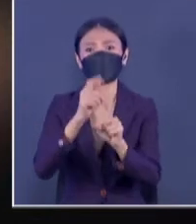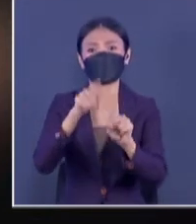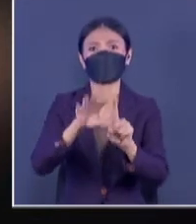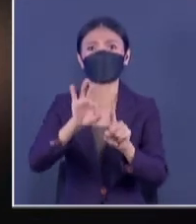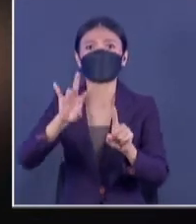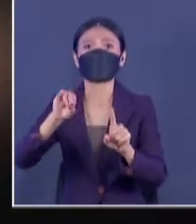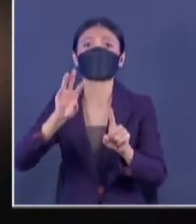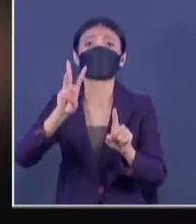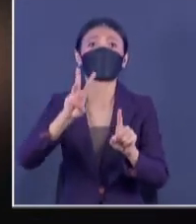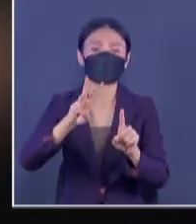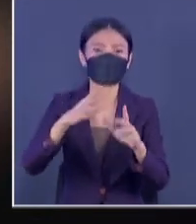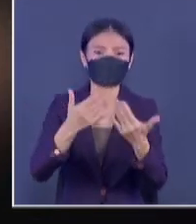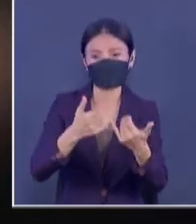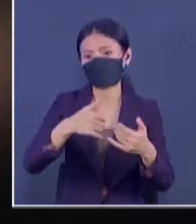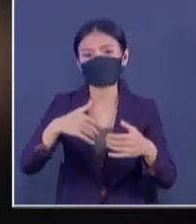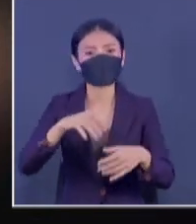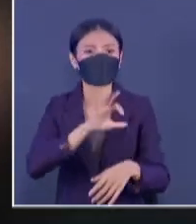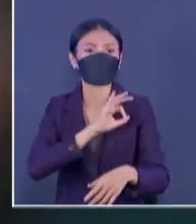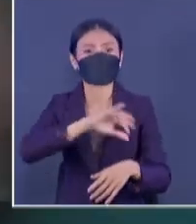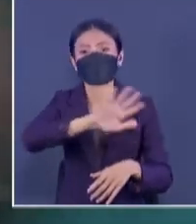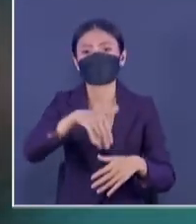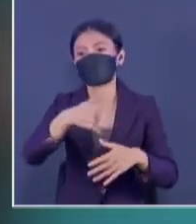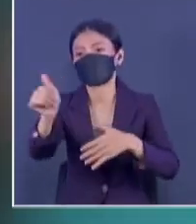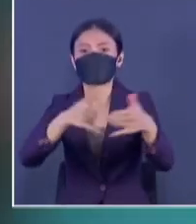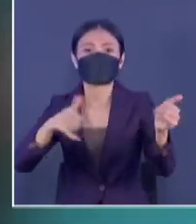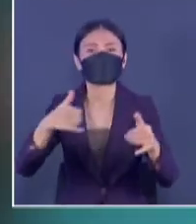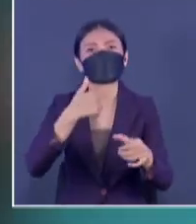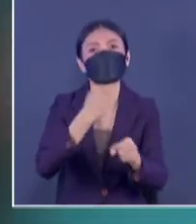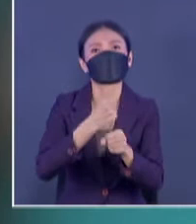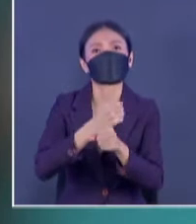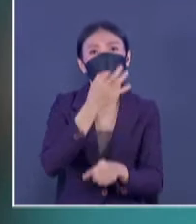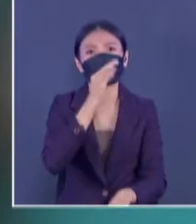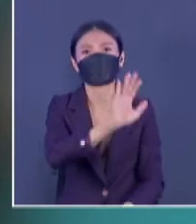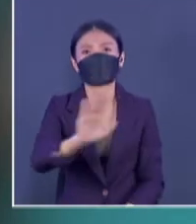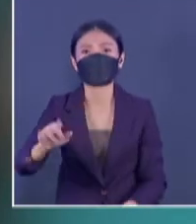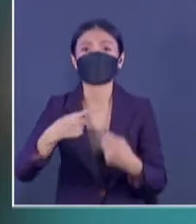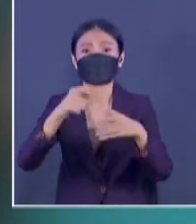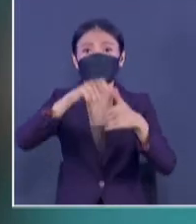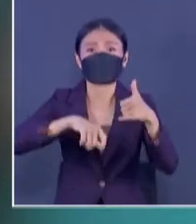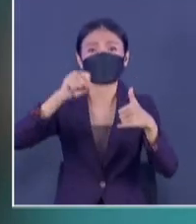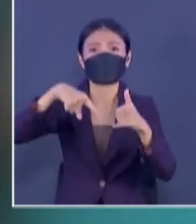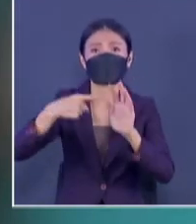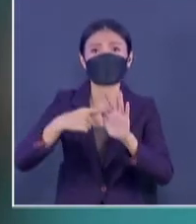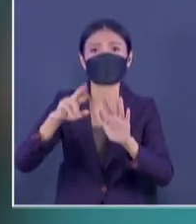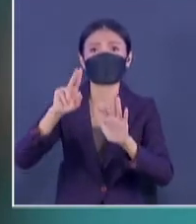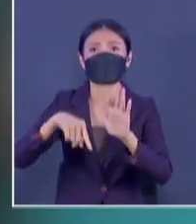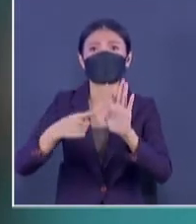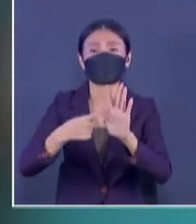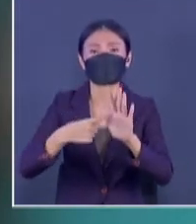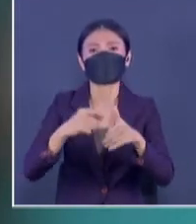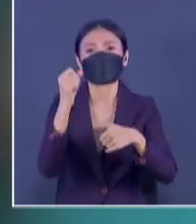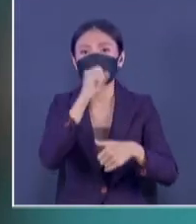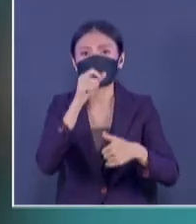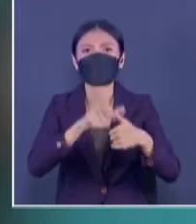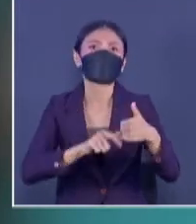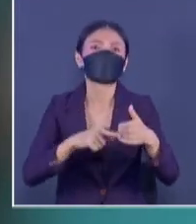มาชิกแต่ละคนก็ได้แยกย้ายกันไปตามเส้นทางของตัวเองซาร่าแดชยังคงจับไมค์เป็นศิลปินเดี่ยวค่ะแล้วก็ได้ร่วมร้องเพลงในอัลบั้ม